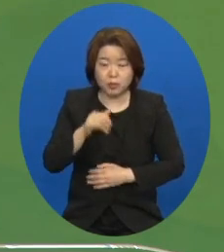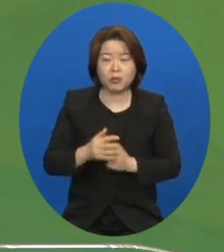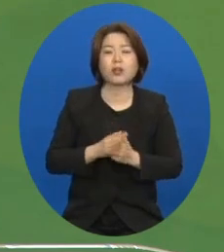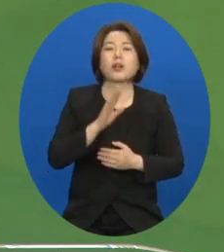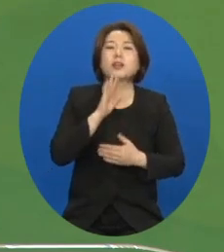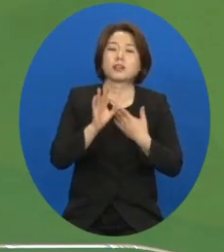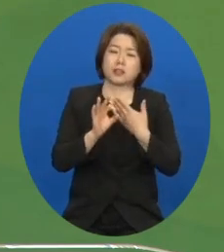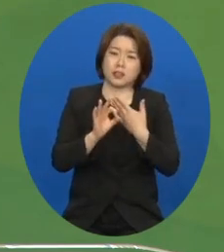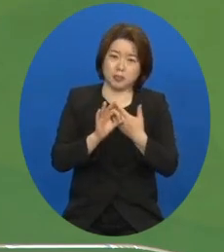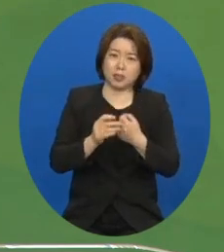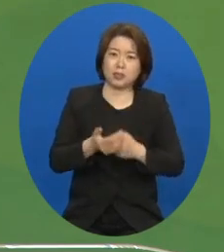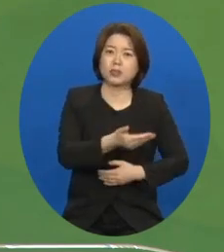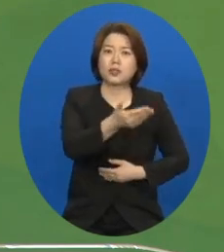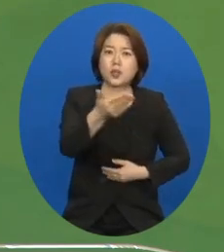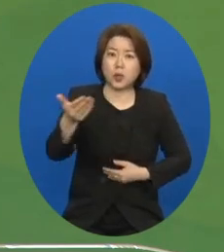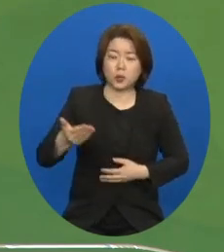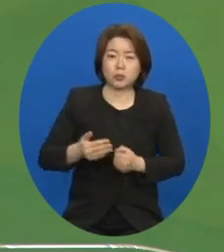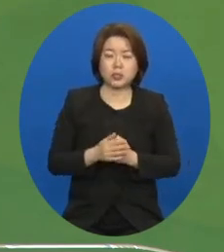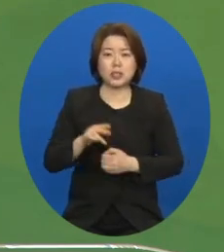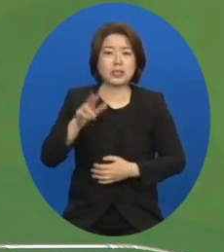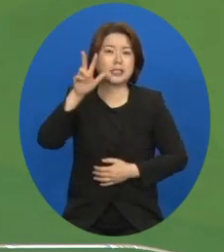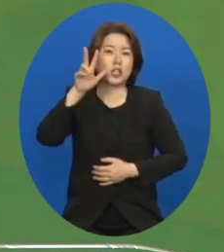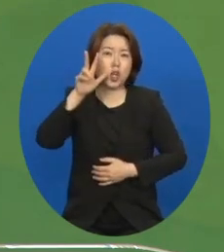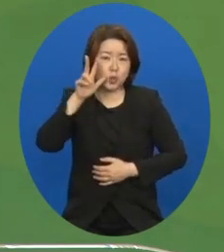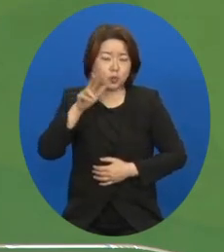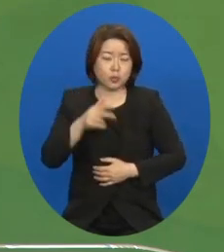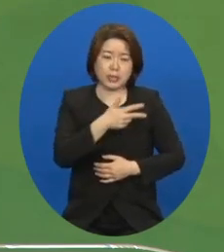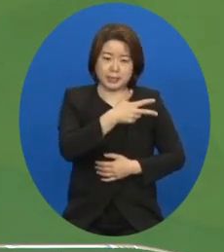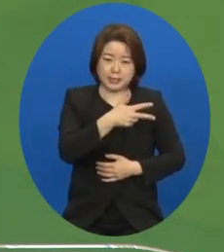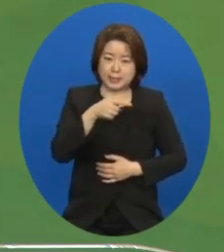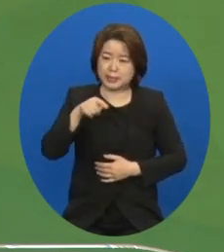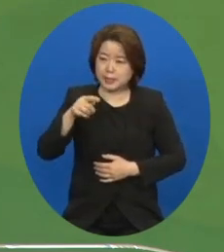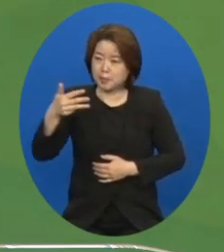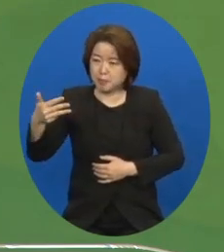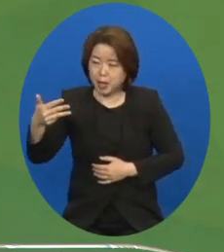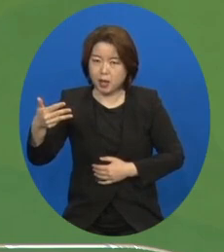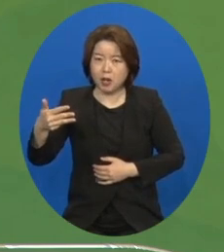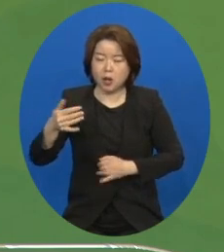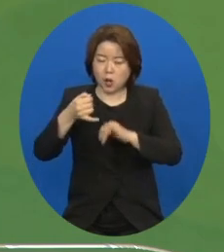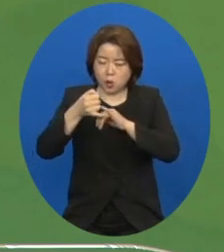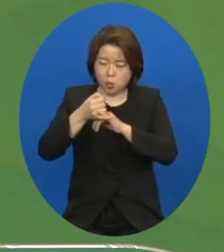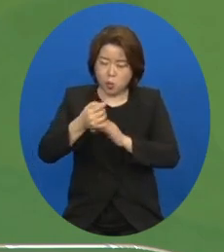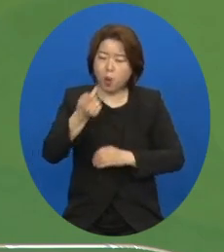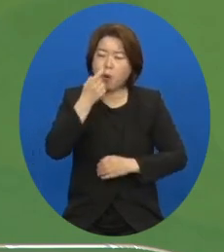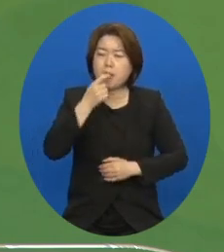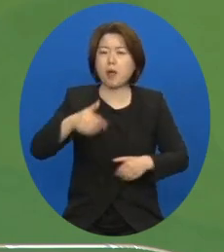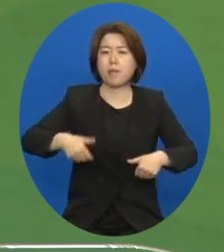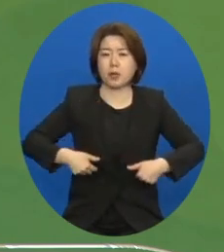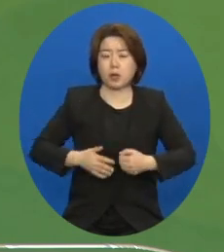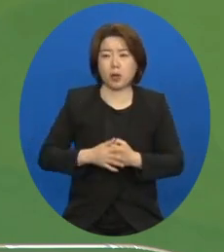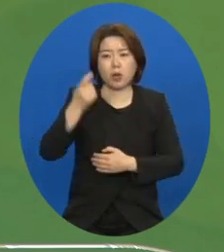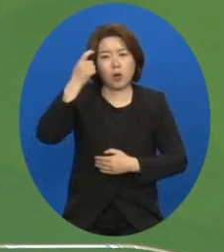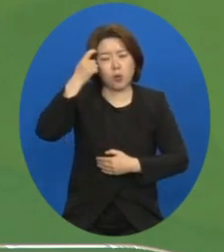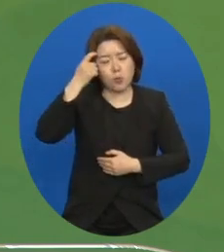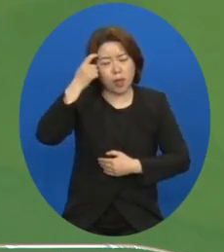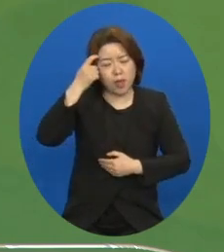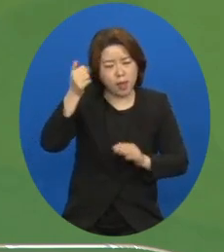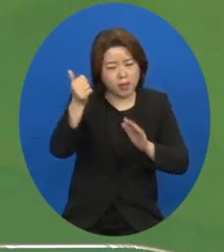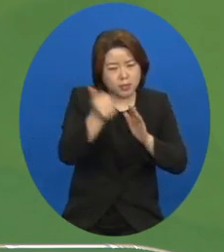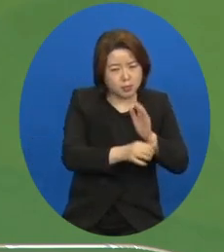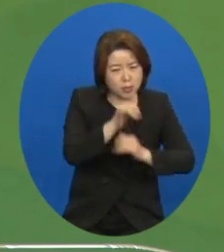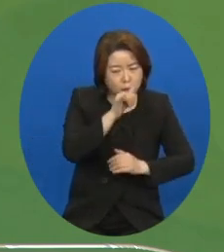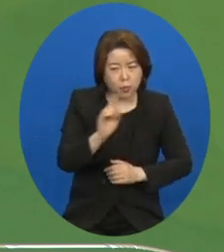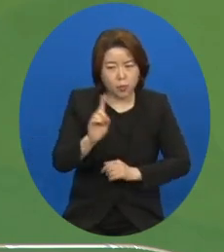그렇다면 여러분이 이 여호수아 7장, 8장에서 반드시 배워야 합니다. 왜 실패가 왔으며 어떻게